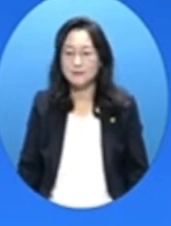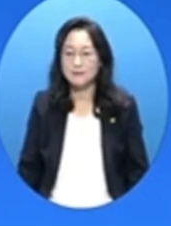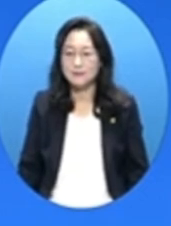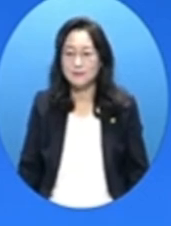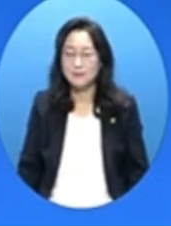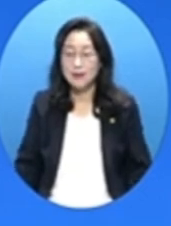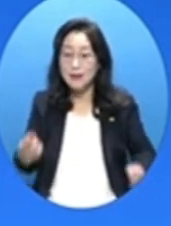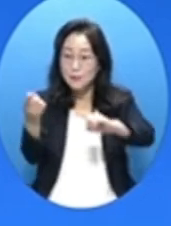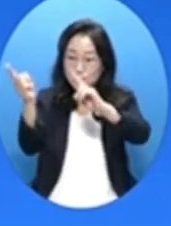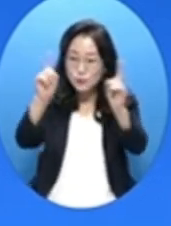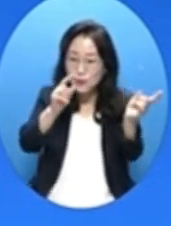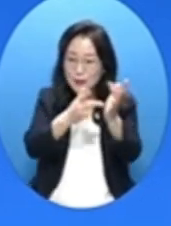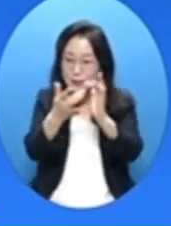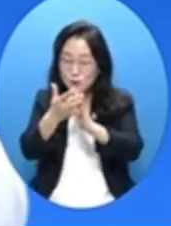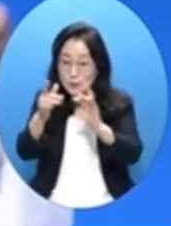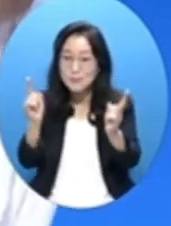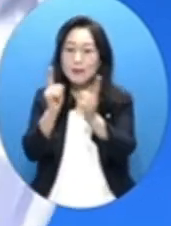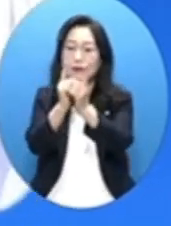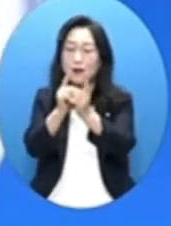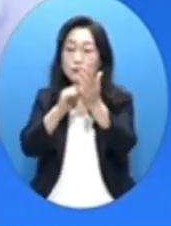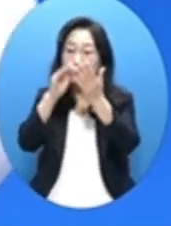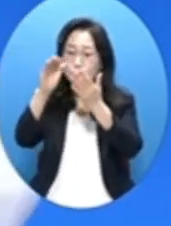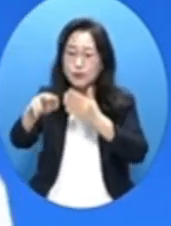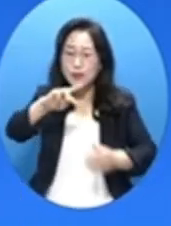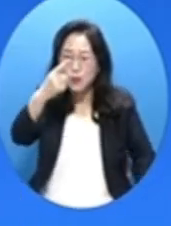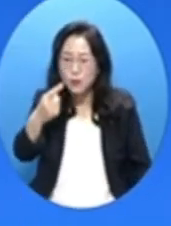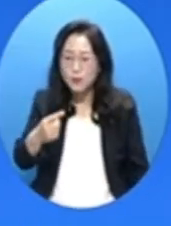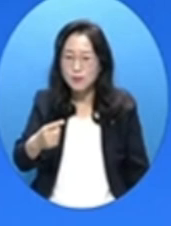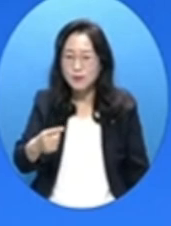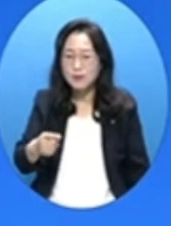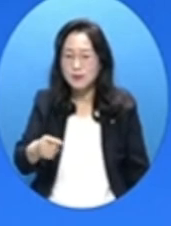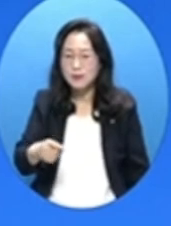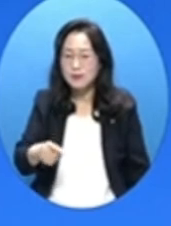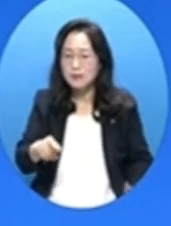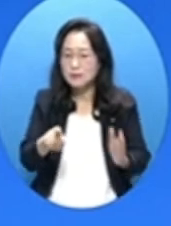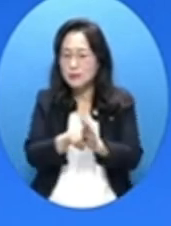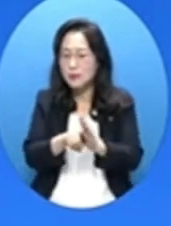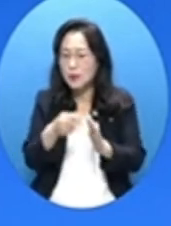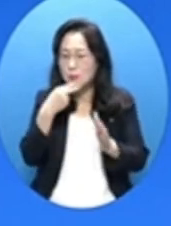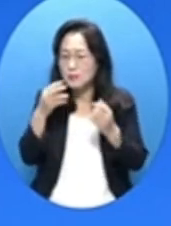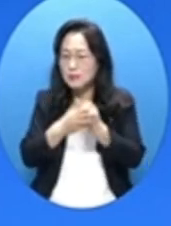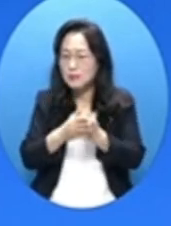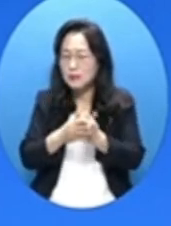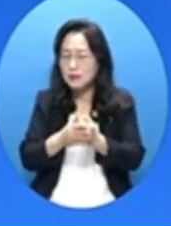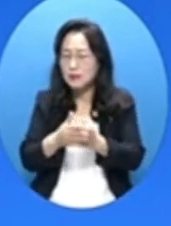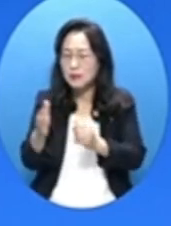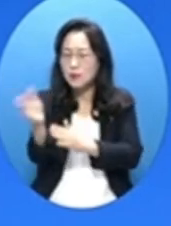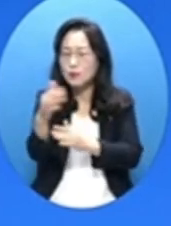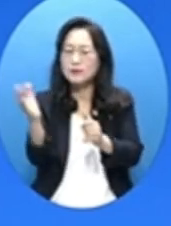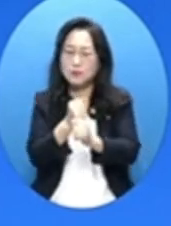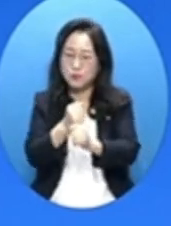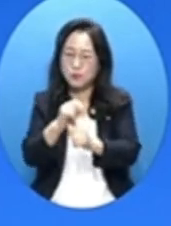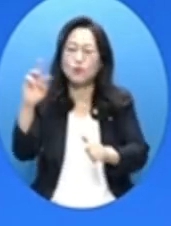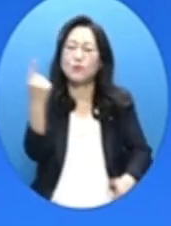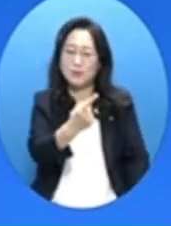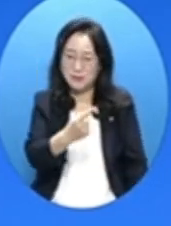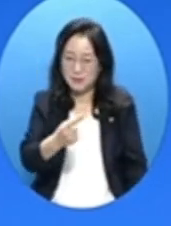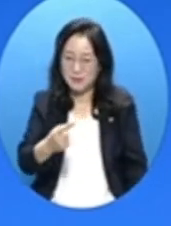부활하신 예수님을 만나고 나서도 저들은 물고기를 잡으러 갈릴리로 올라갔던 사람들입니다.